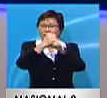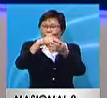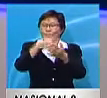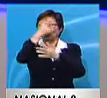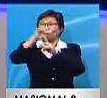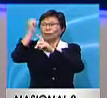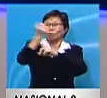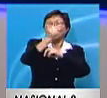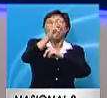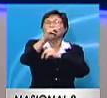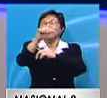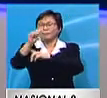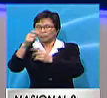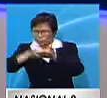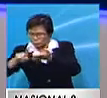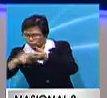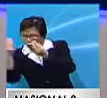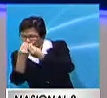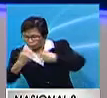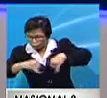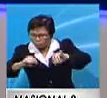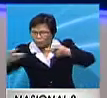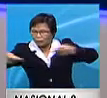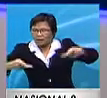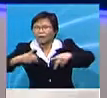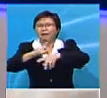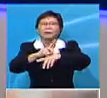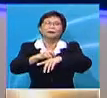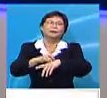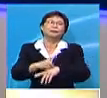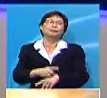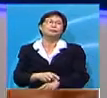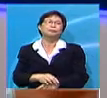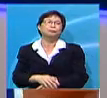Malaysia menyemak semula unjuran jumlah jualan kenderaan tiv